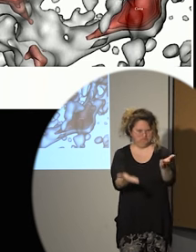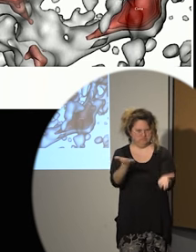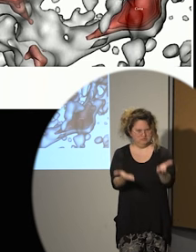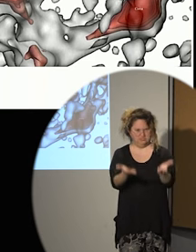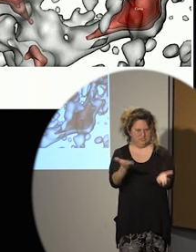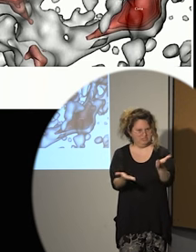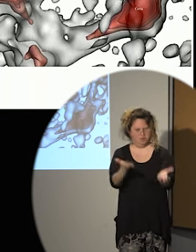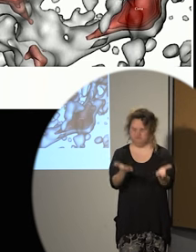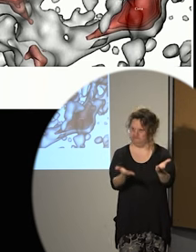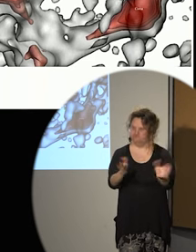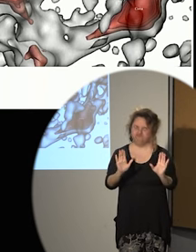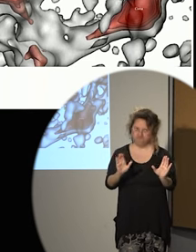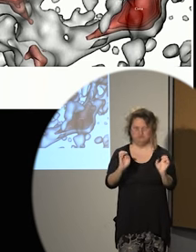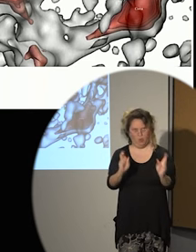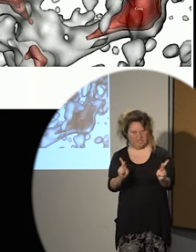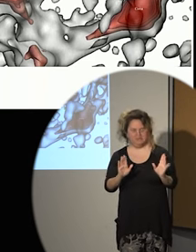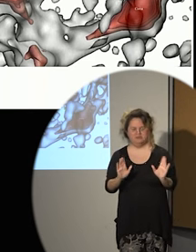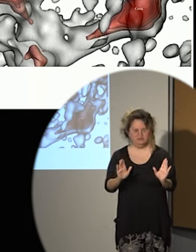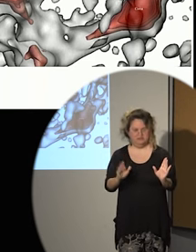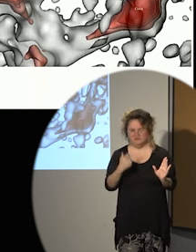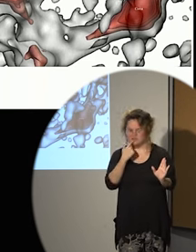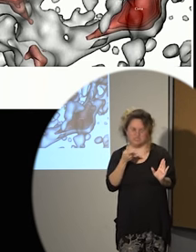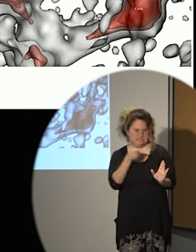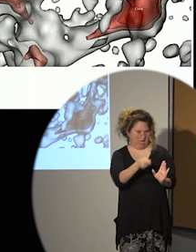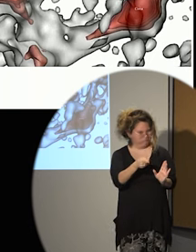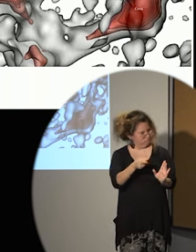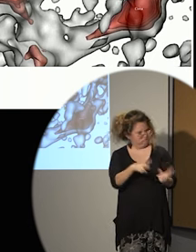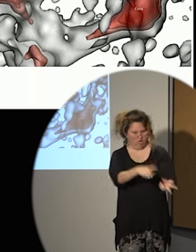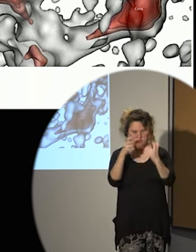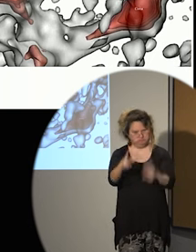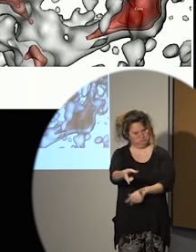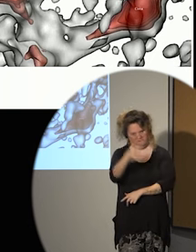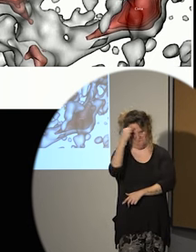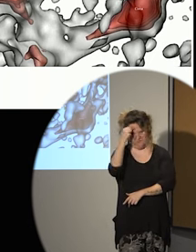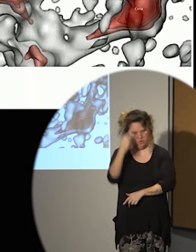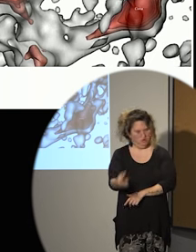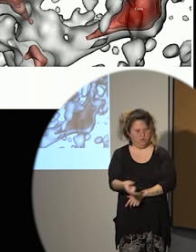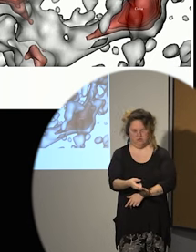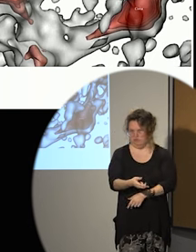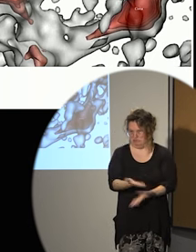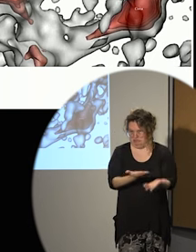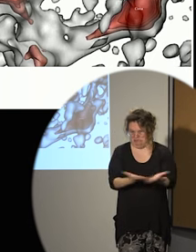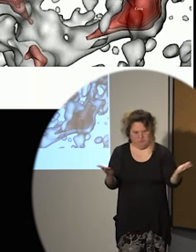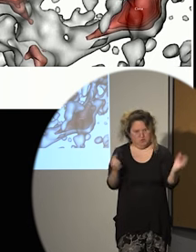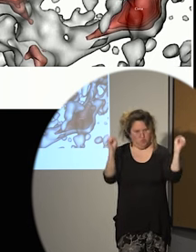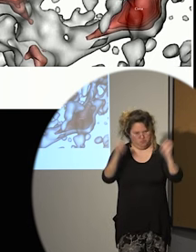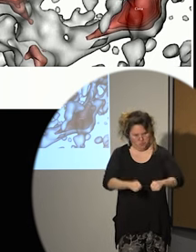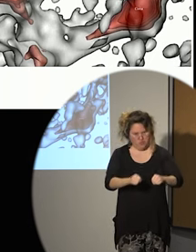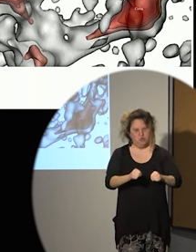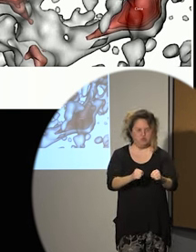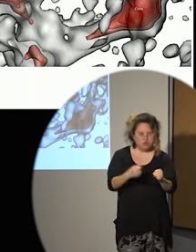comprenez, dynamiquement, il est simple. Hein, vous pouvez même en déduire son passé et son